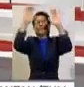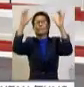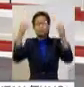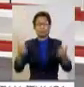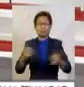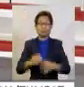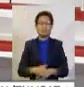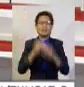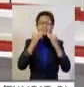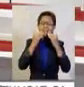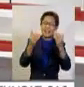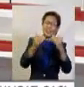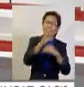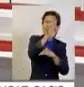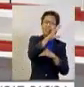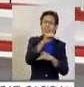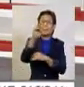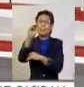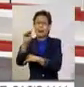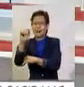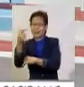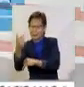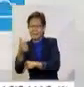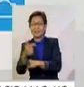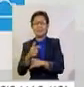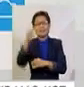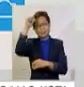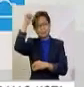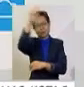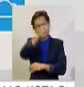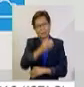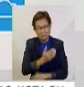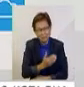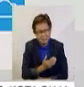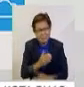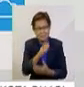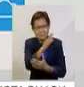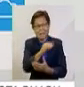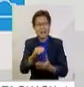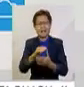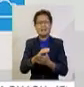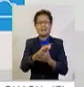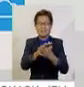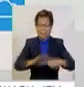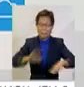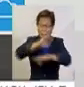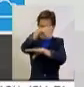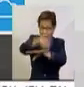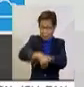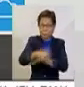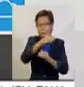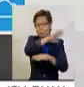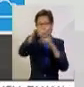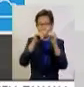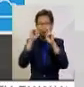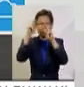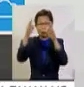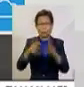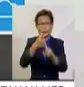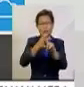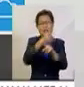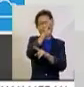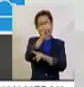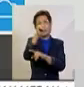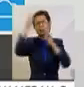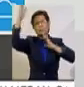Baik, terima kasih Fatih dan Margaret di Angkasa Puri. Assalamualaikum, selamat malam dan salam hormat kepada semua penonton. Bersama-sama saya Farha Halim dari Jabatan